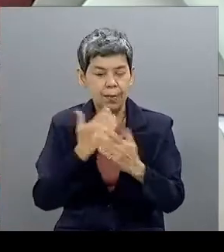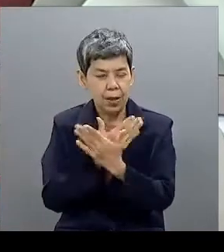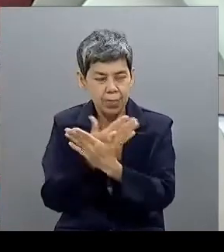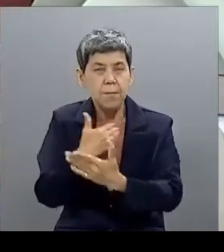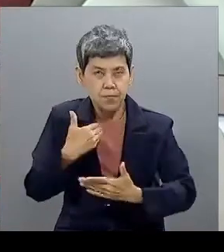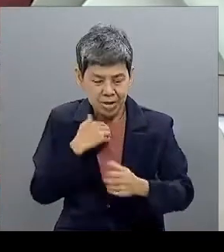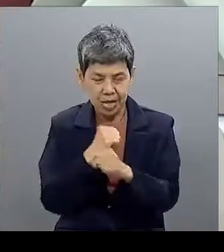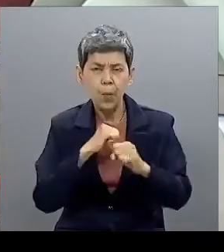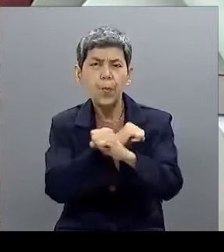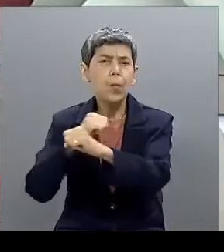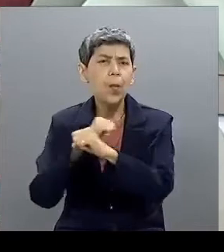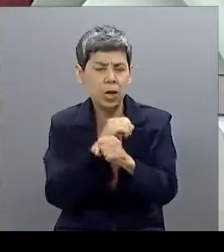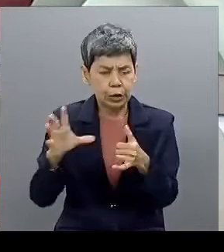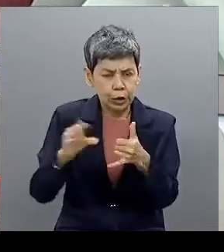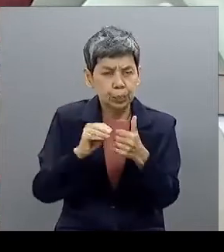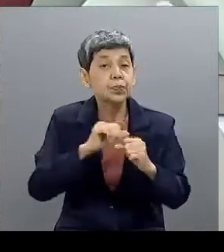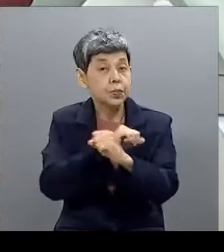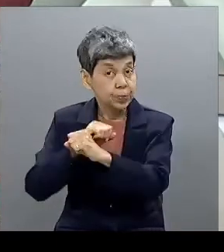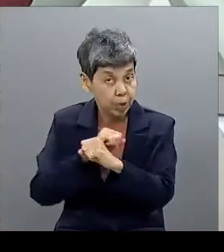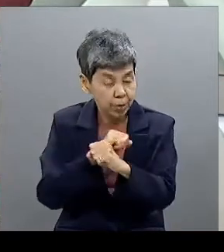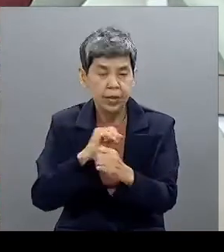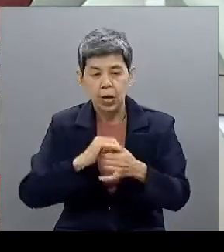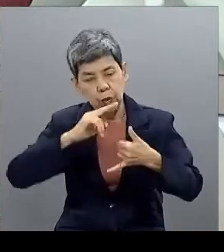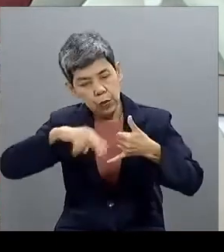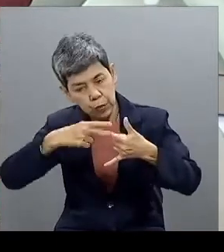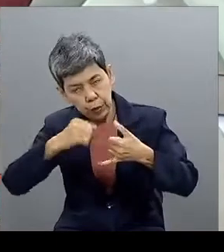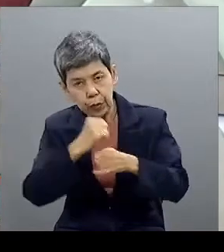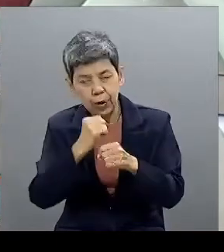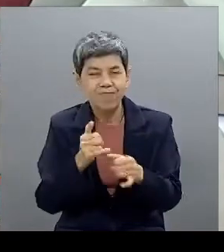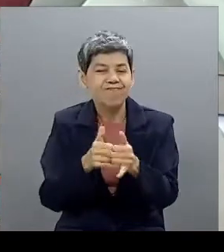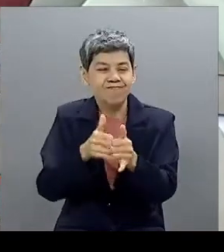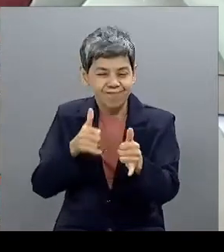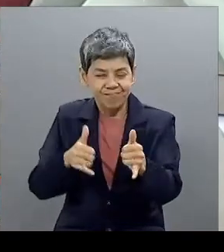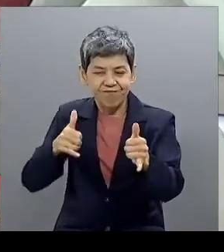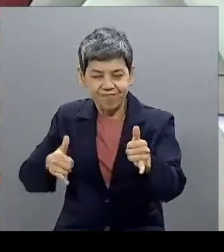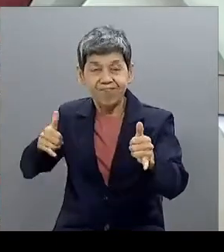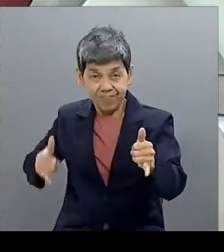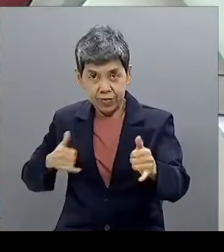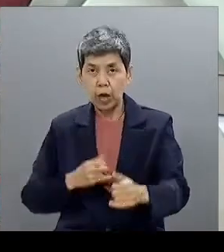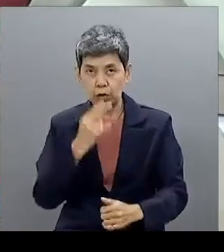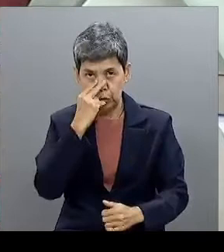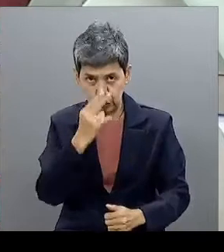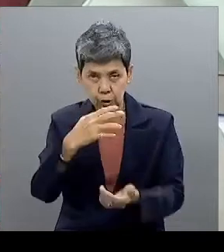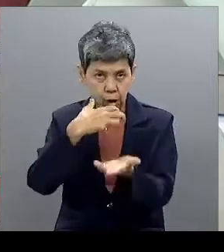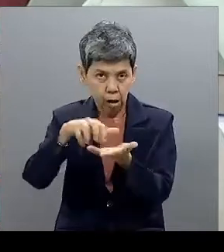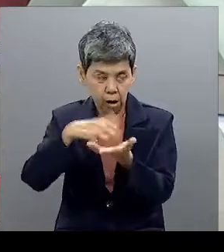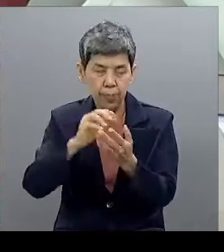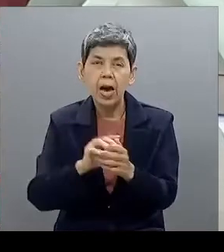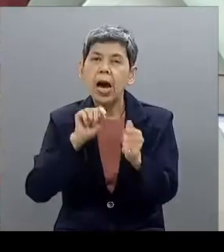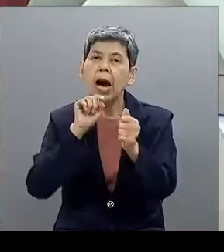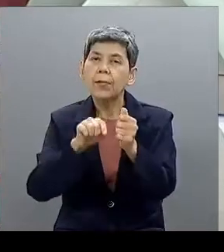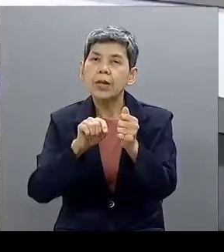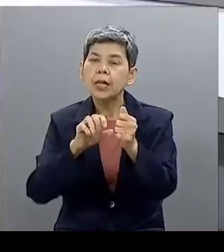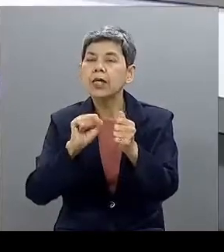ความเสี่ยงโรคระบาดทั้งการคัดกรองแล้วก็การเว้นระยะห่างติดตามจากคุณปัดเสรีรักษ์นะครับรายงานสดจากอำเภอเสริมงามจังหวัดลำปาง